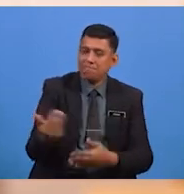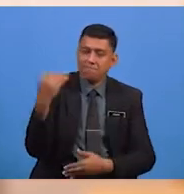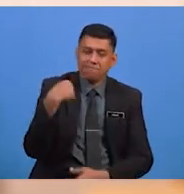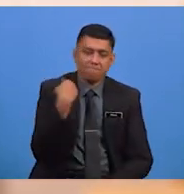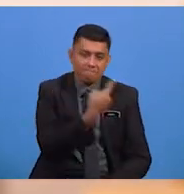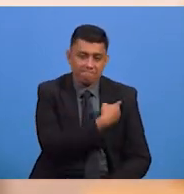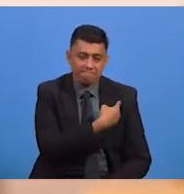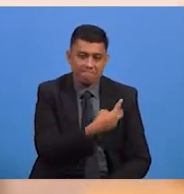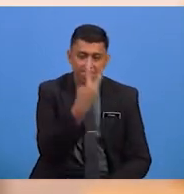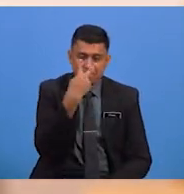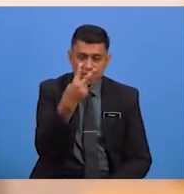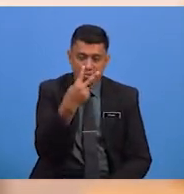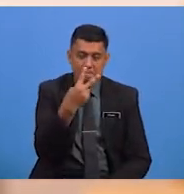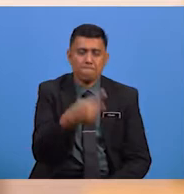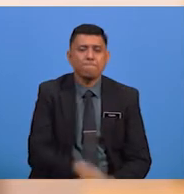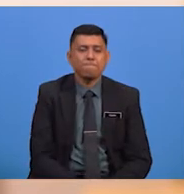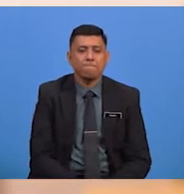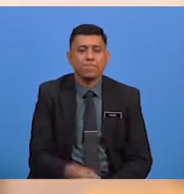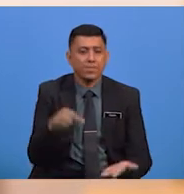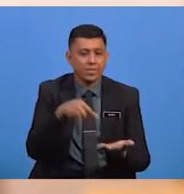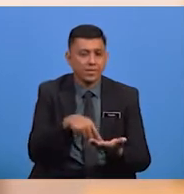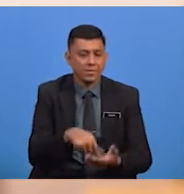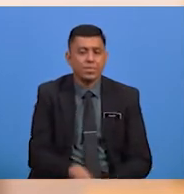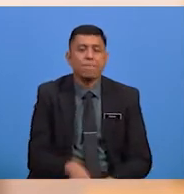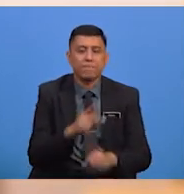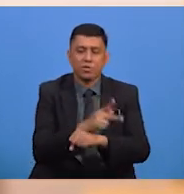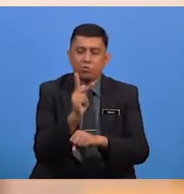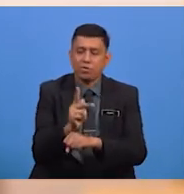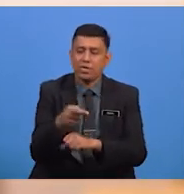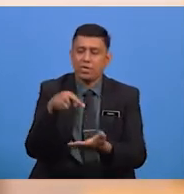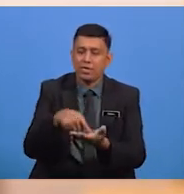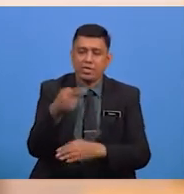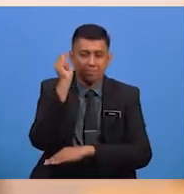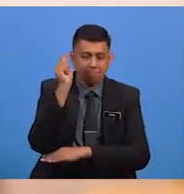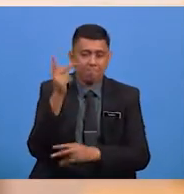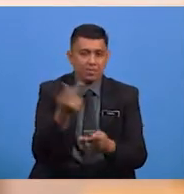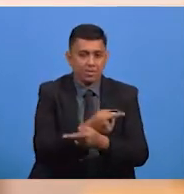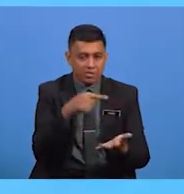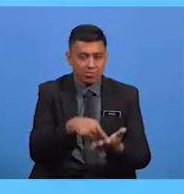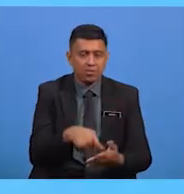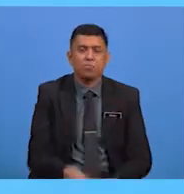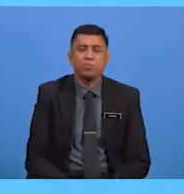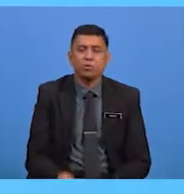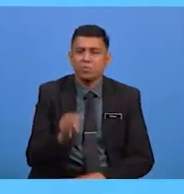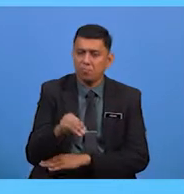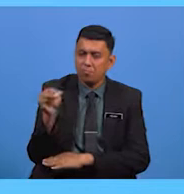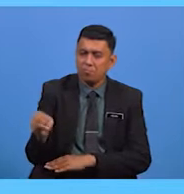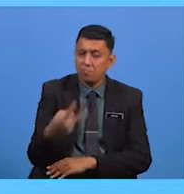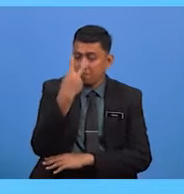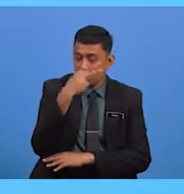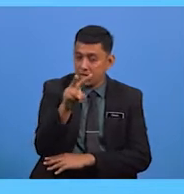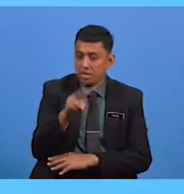kita lihat padanan pernyataan algoritma terhadap sudokod yang telah kita bina ini tadi. Kali ini, cikgu minta